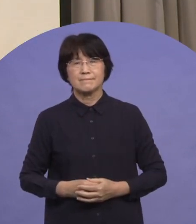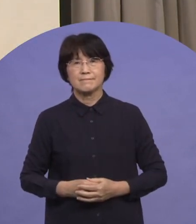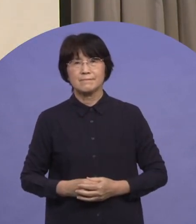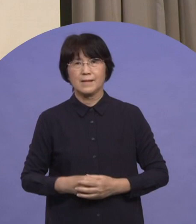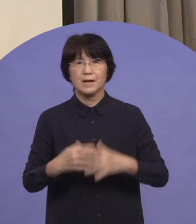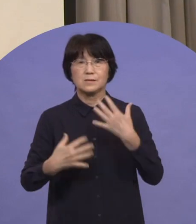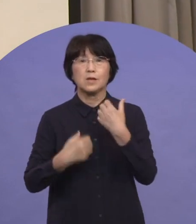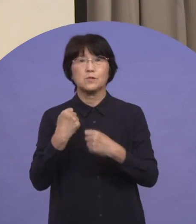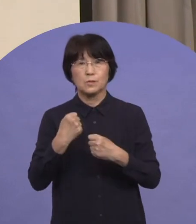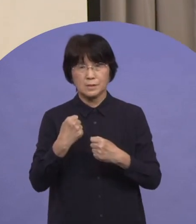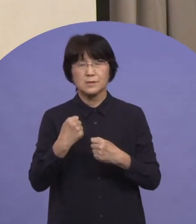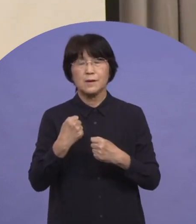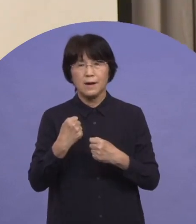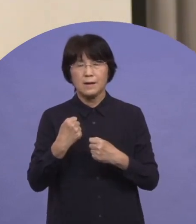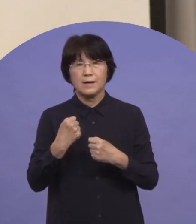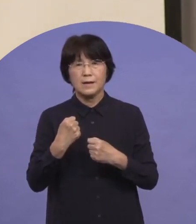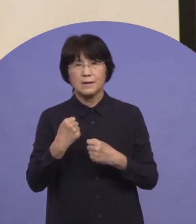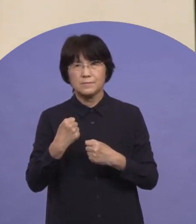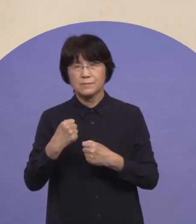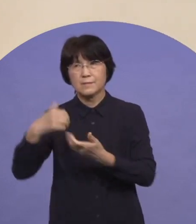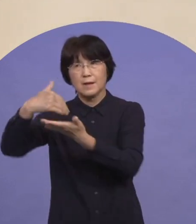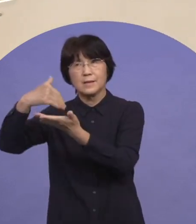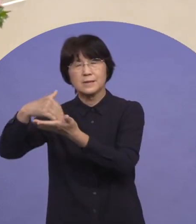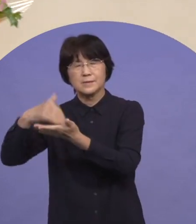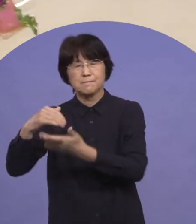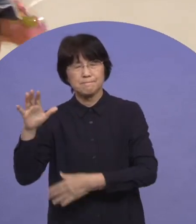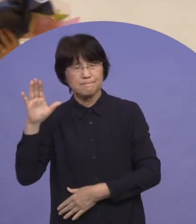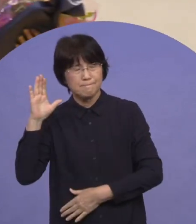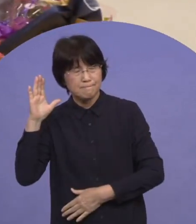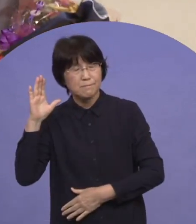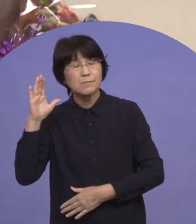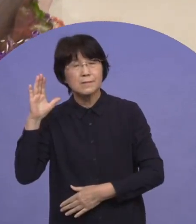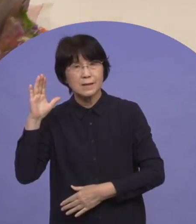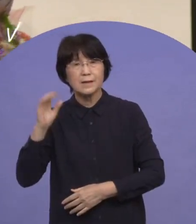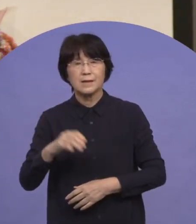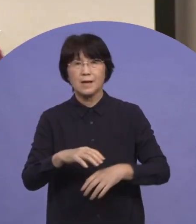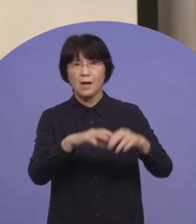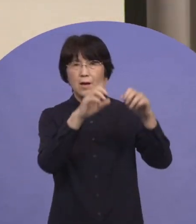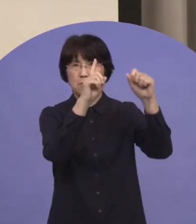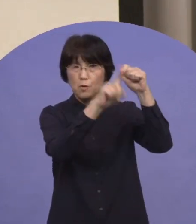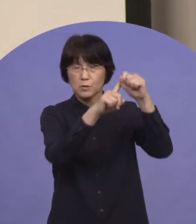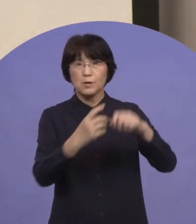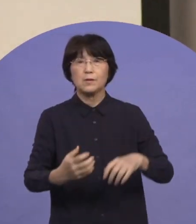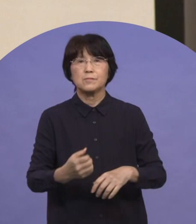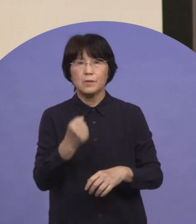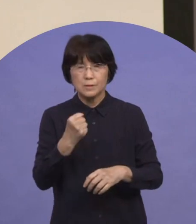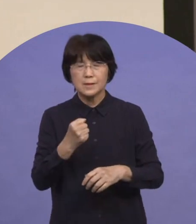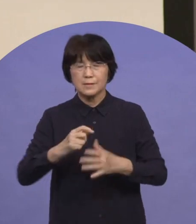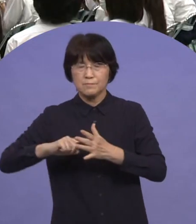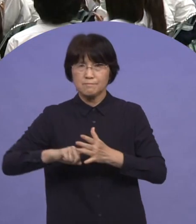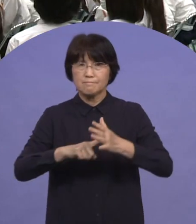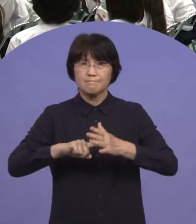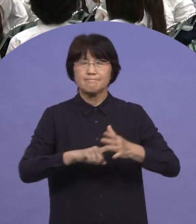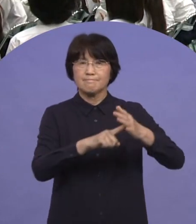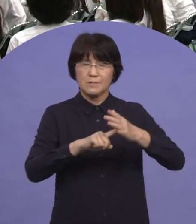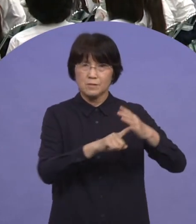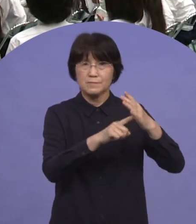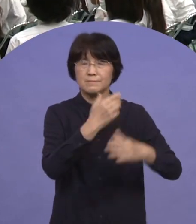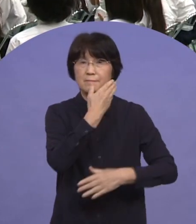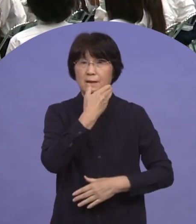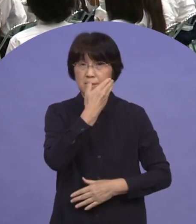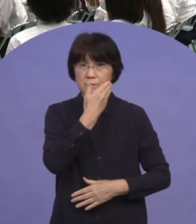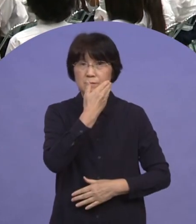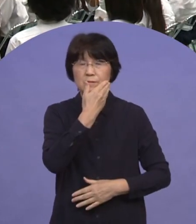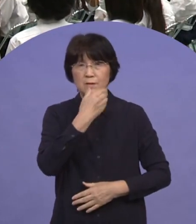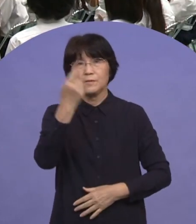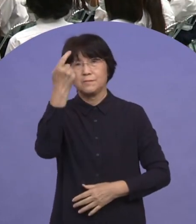生徒たちは竹内さんの話に熱心に耳を傾け、目標を持って絶えず努力する大切さを学んだよう